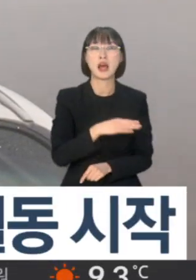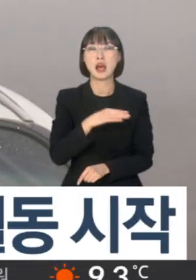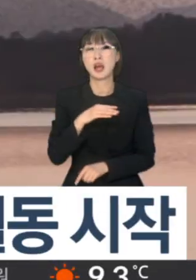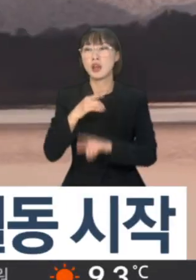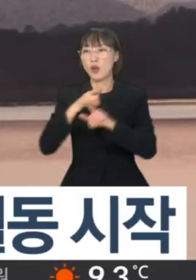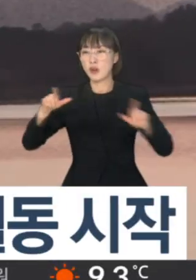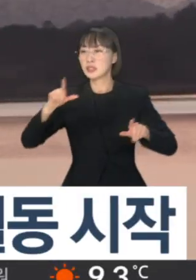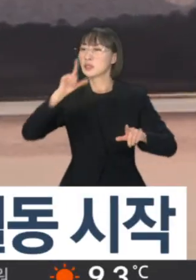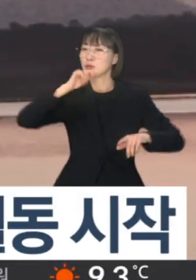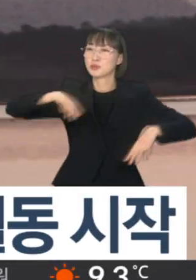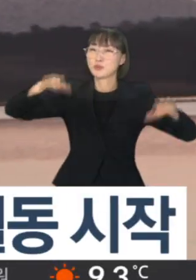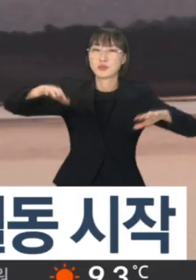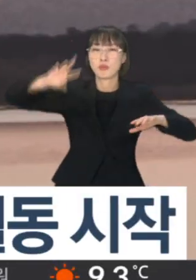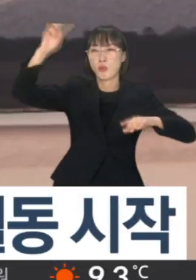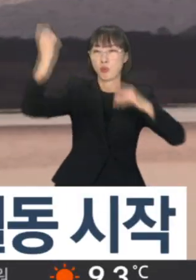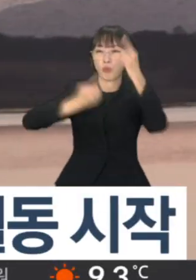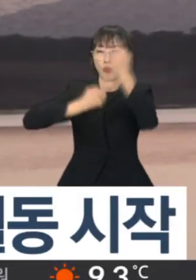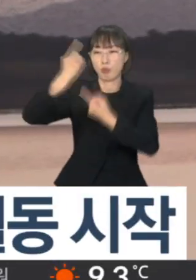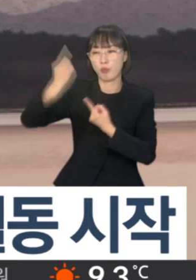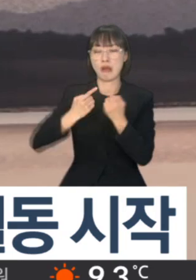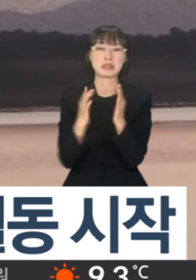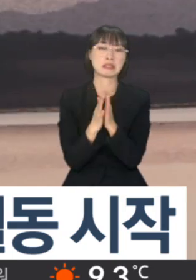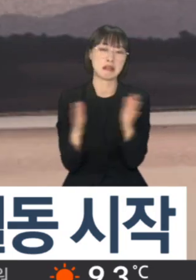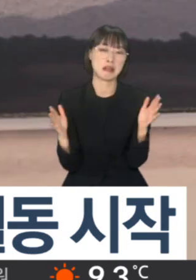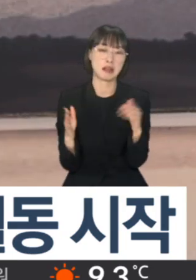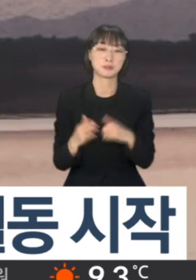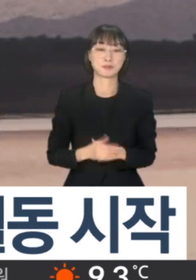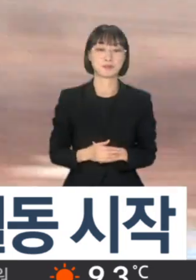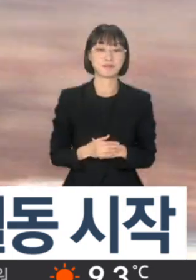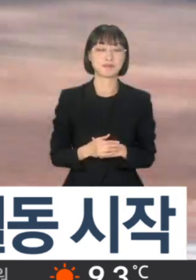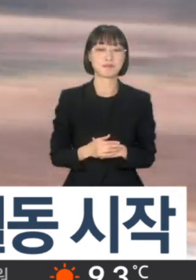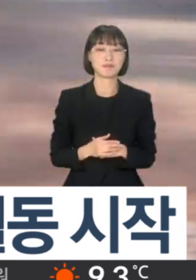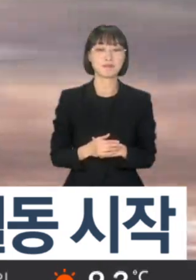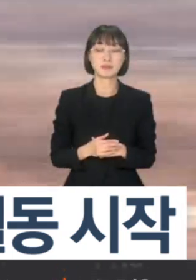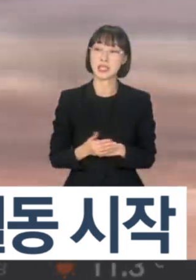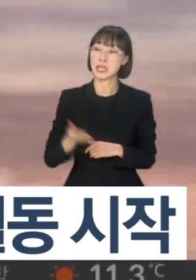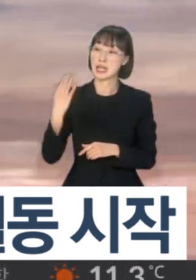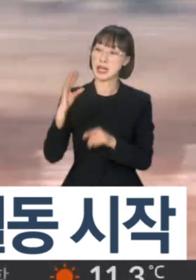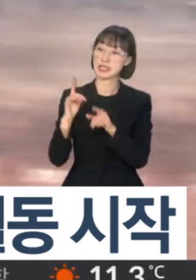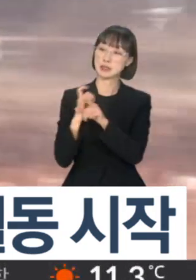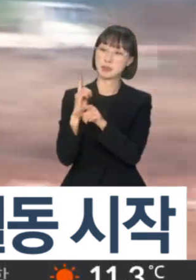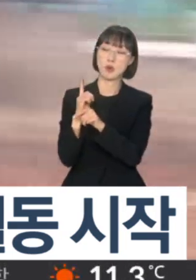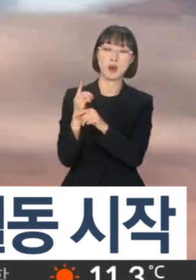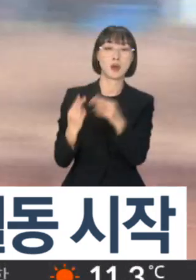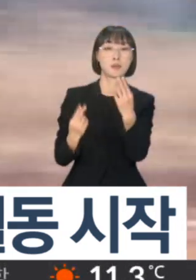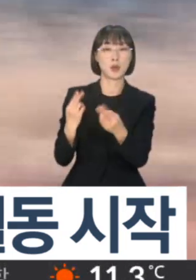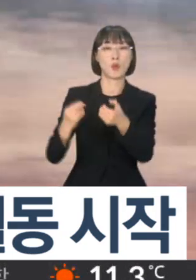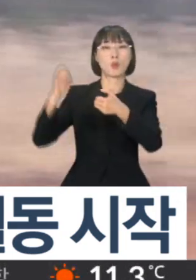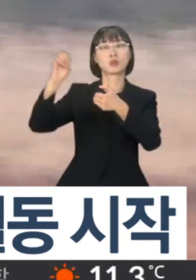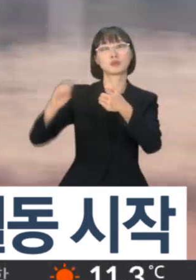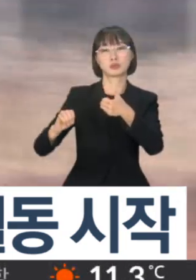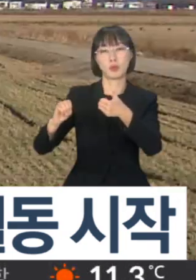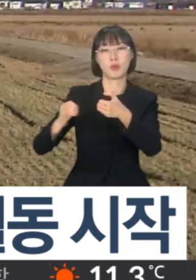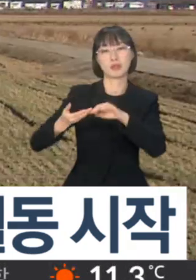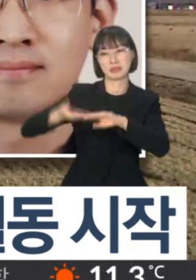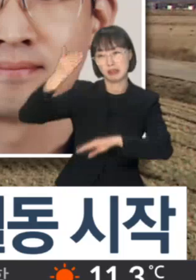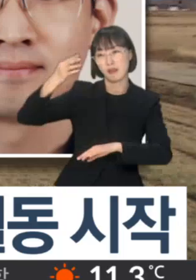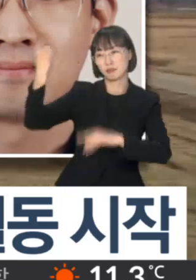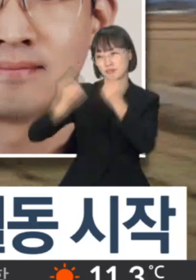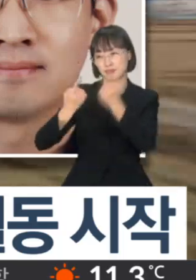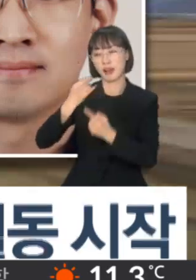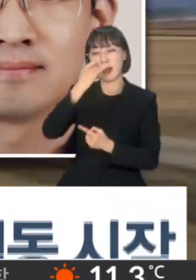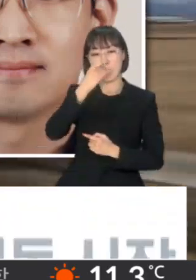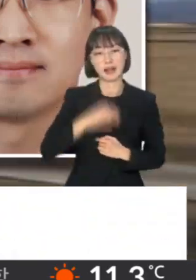도기가 시작되기 때문입니다 예상되는 체 는 지난달보다 50% 넘게 껑충 뜁니다